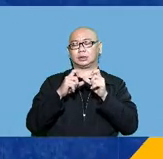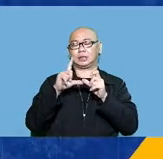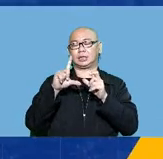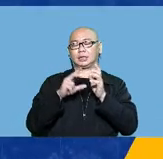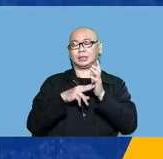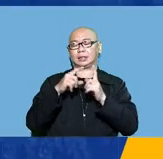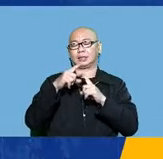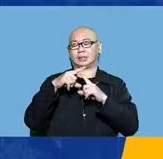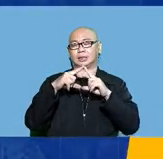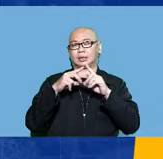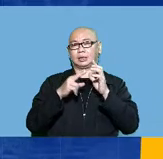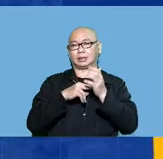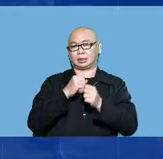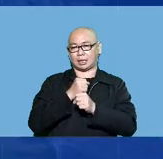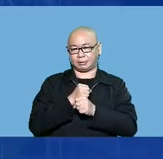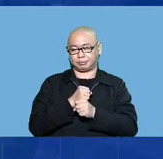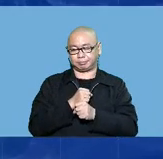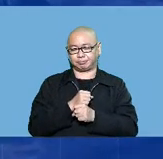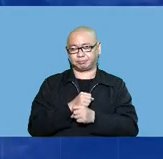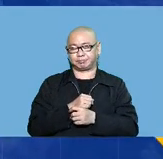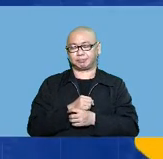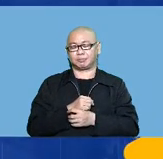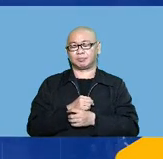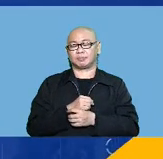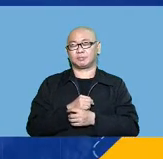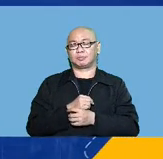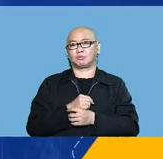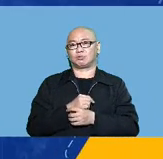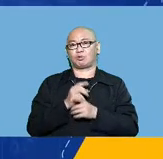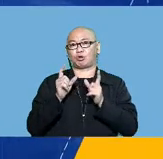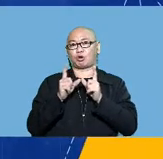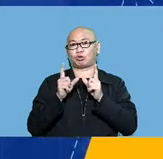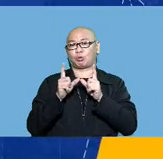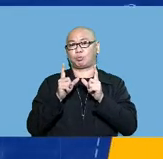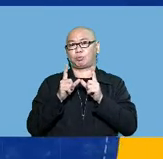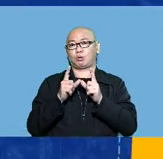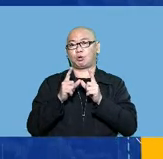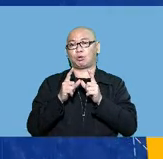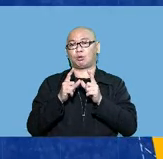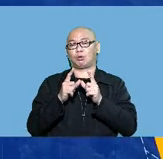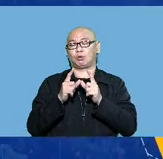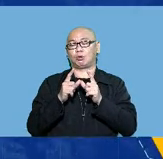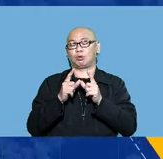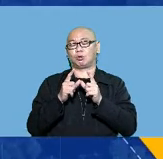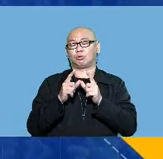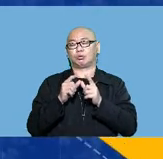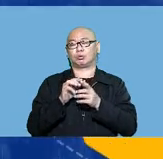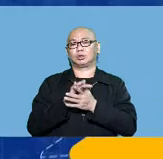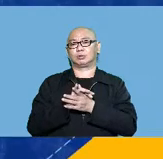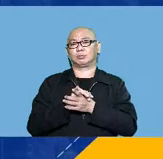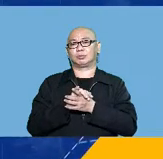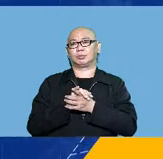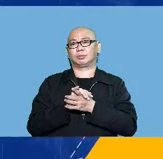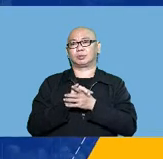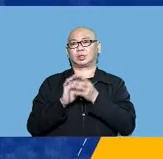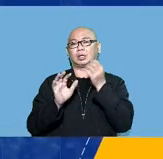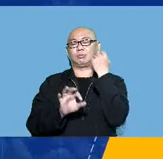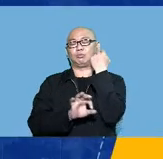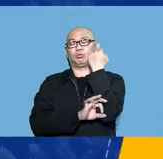Kebumen. Jadi Wadah Selintang sudah menerapkan itu karena ini bendungan besar, untuk